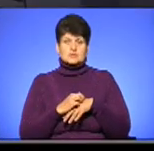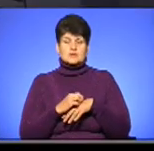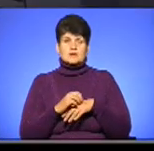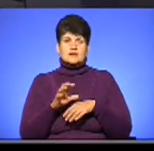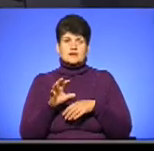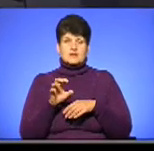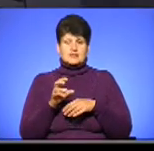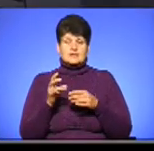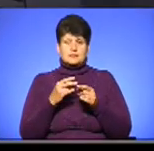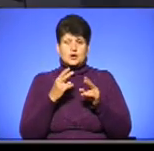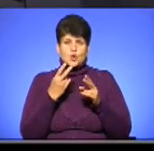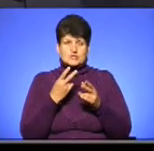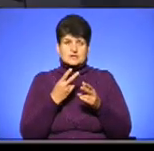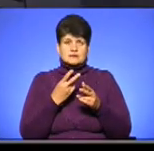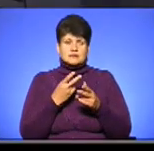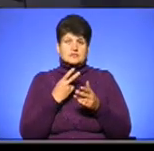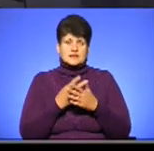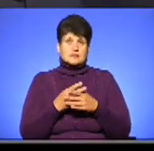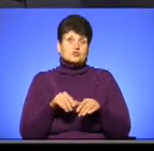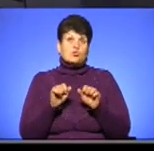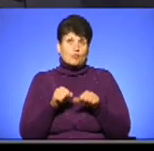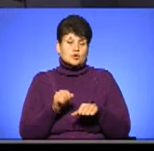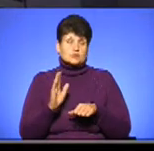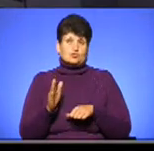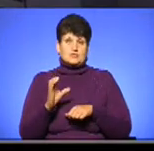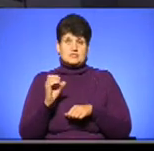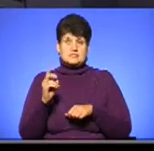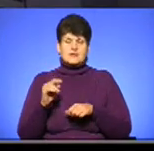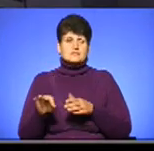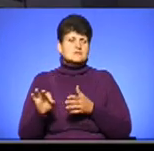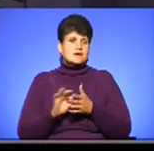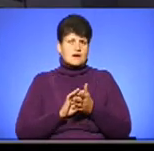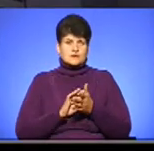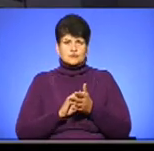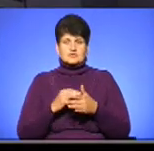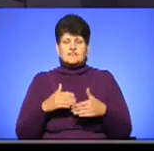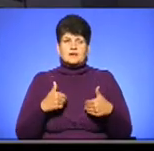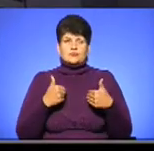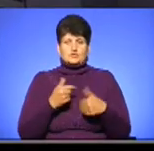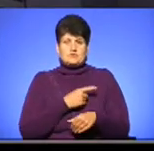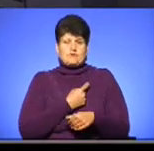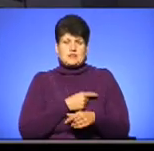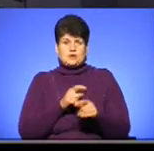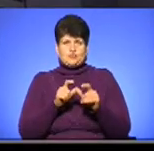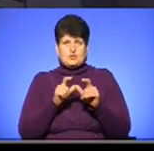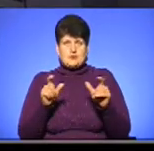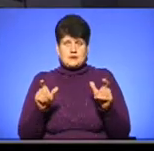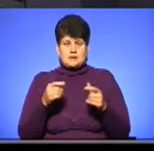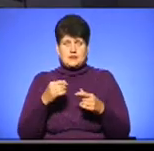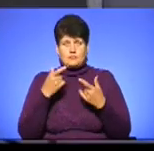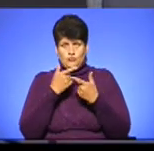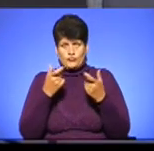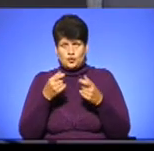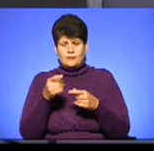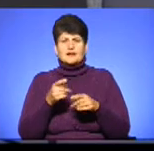тварини треба розглядати потенційно, як сказ, обов'язково зразу, негайно, не чекаючи, звернутися в медичну установу і повідомити про це. А там вже